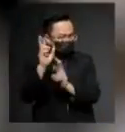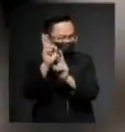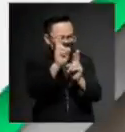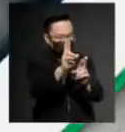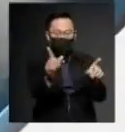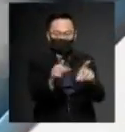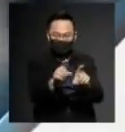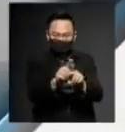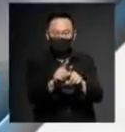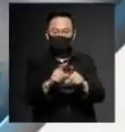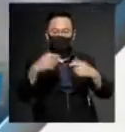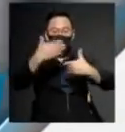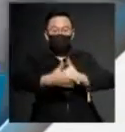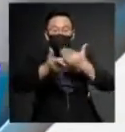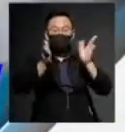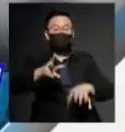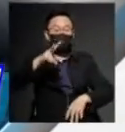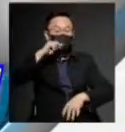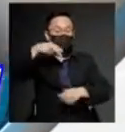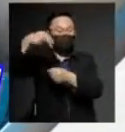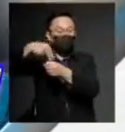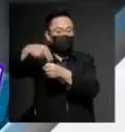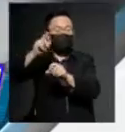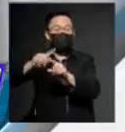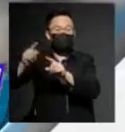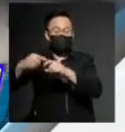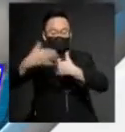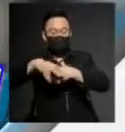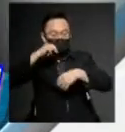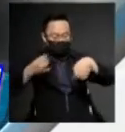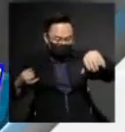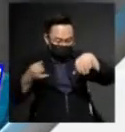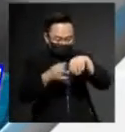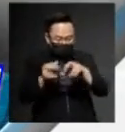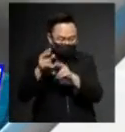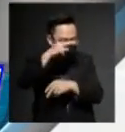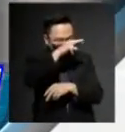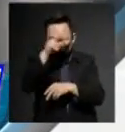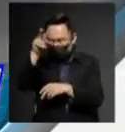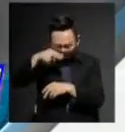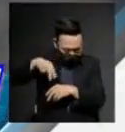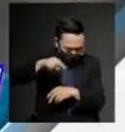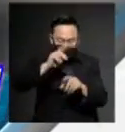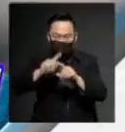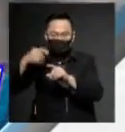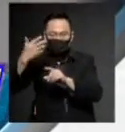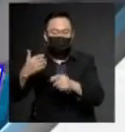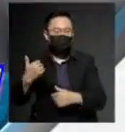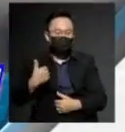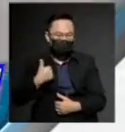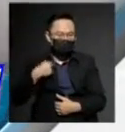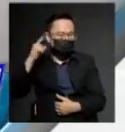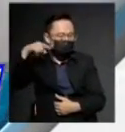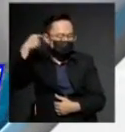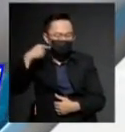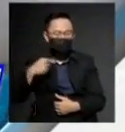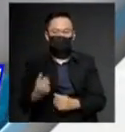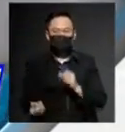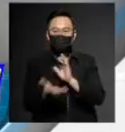แล้วเตือนอีกเวลาเข้าห้องน้ำสาธารณะโดยเฉพาะปั๊มมองซ้ายมองขวามองล่างมองบนมองให้รอบหน่อยนะคะเพราะผู้หญิงรายนี้เจออีก